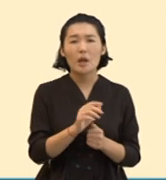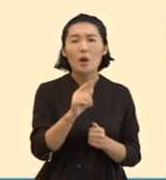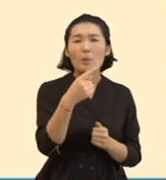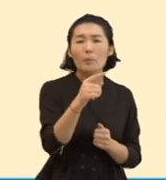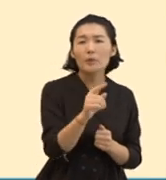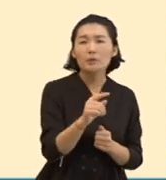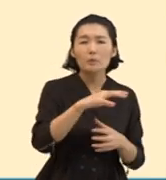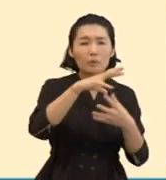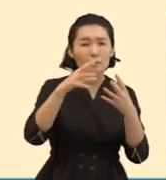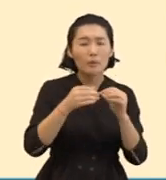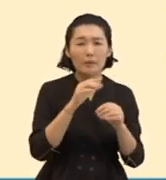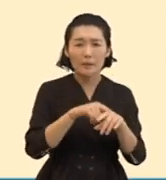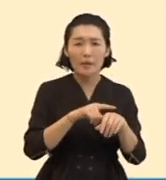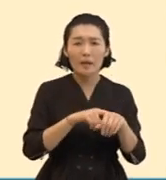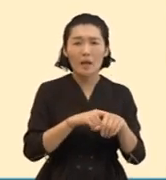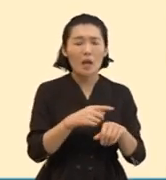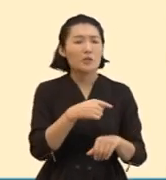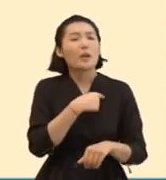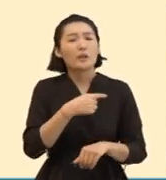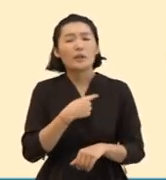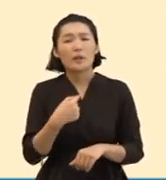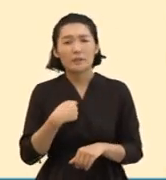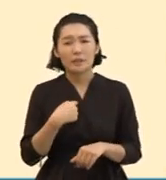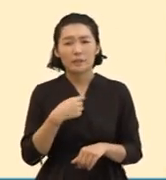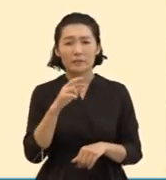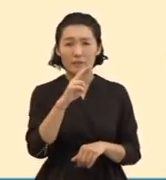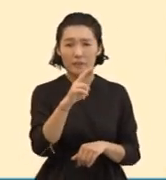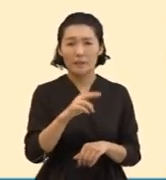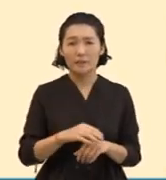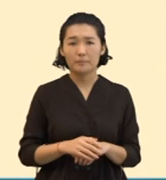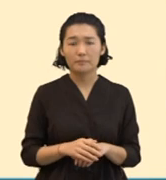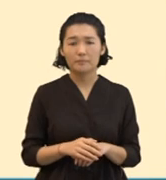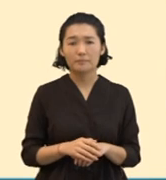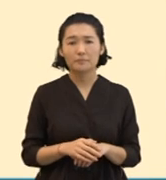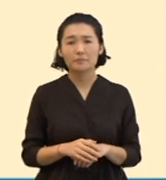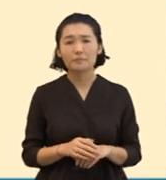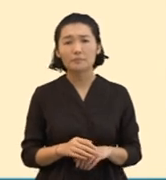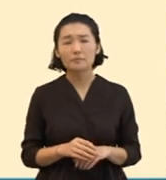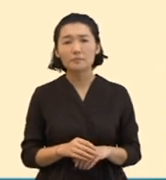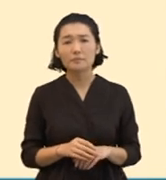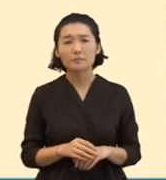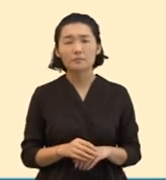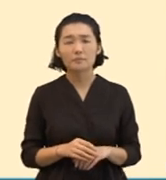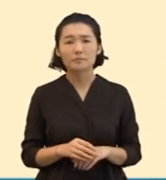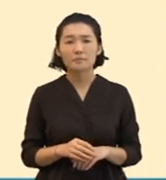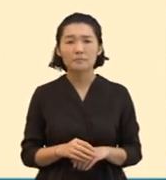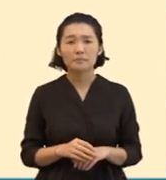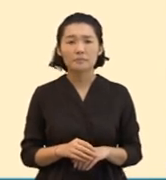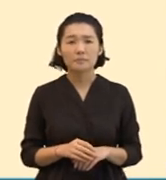отнекивалась буквой а то ли притворялась скромницей таллин на самом деле застеснялась